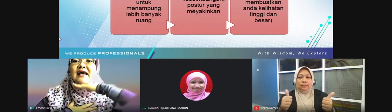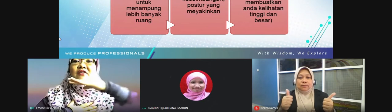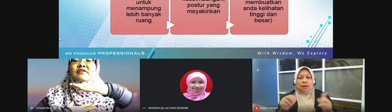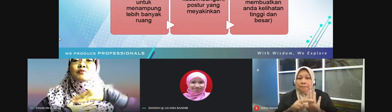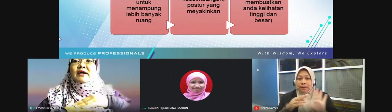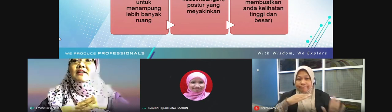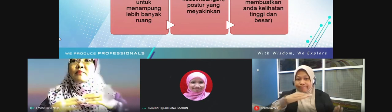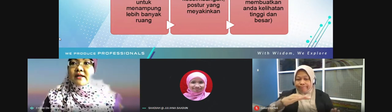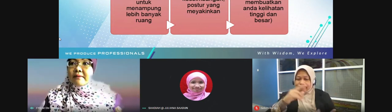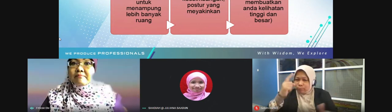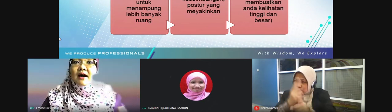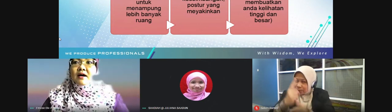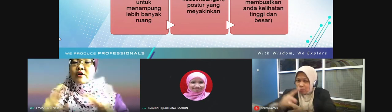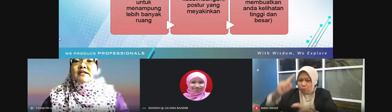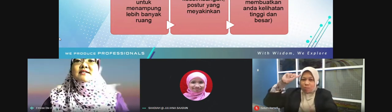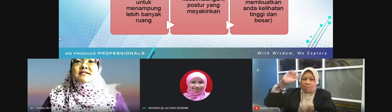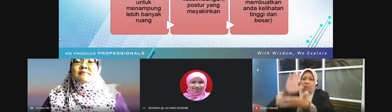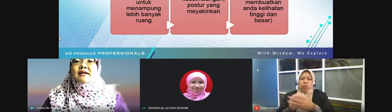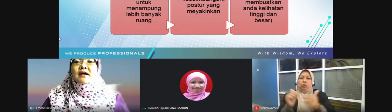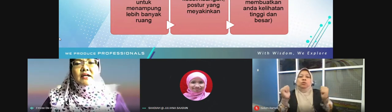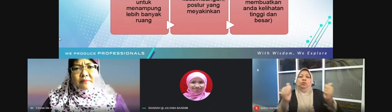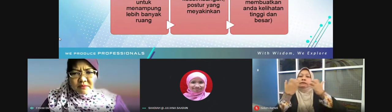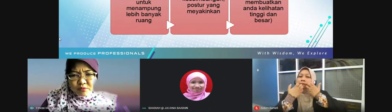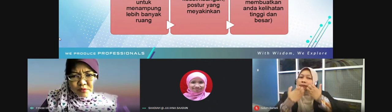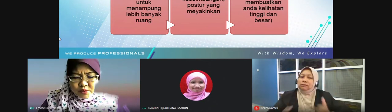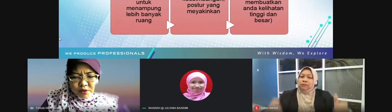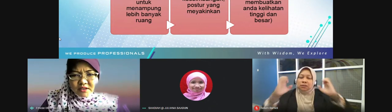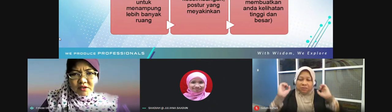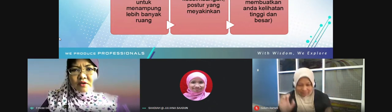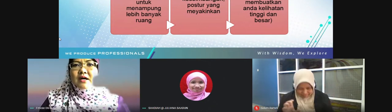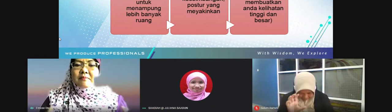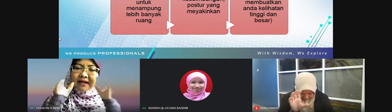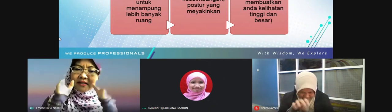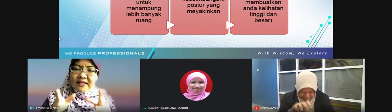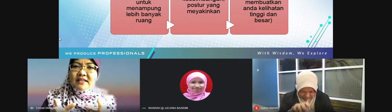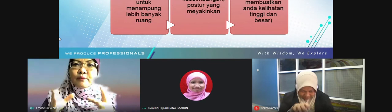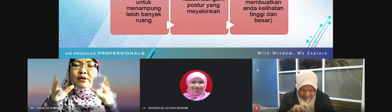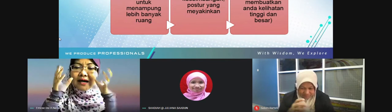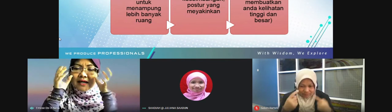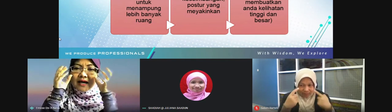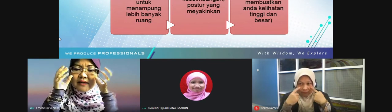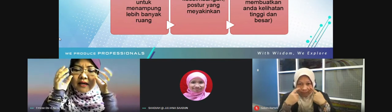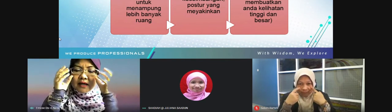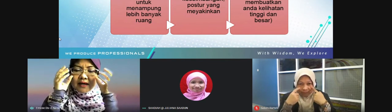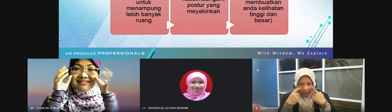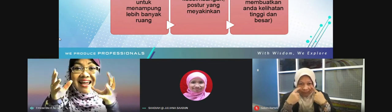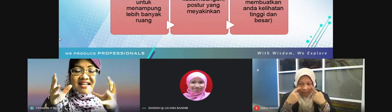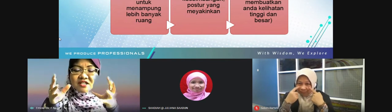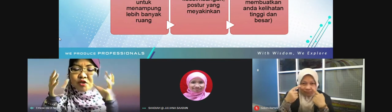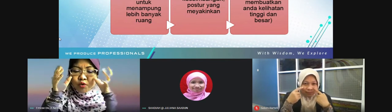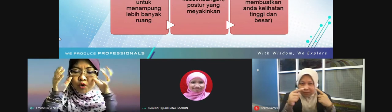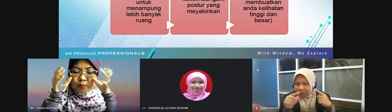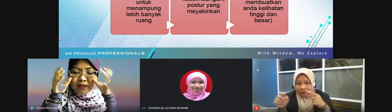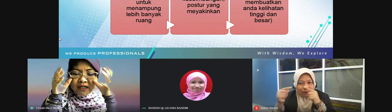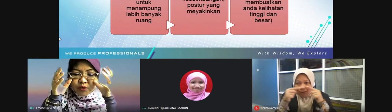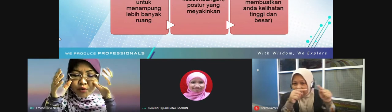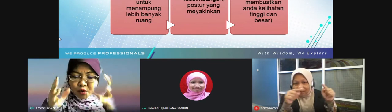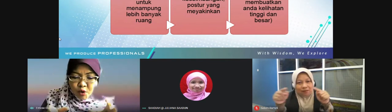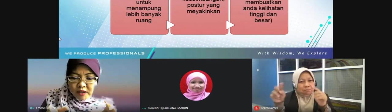ada level, supaya kita boleh nampak audience dan sebagainya. Kalau kita macam menunduk je tu, mata kita pun akan tense